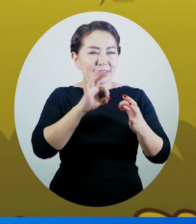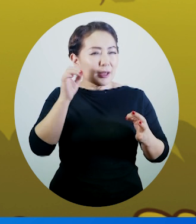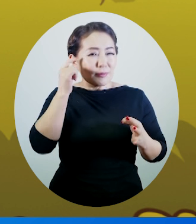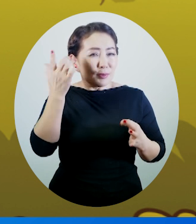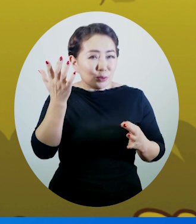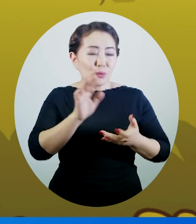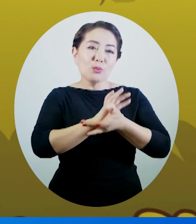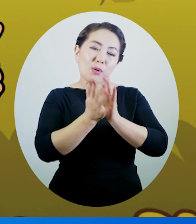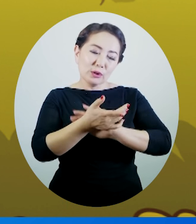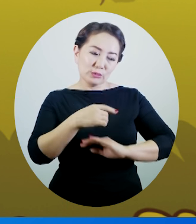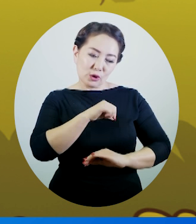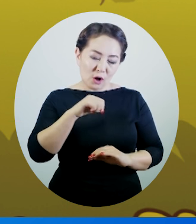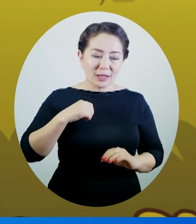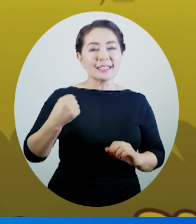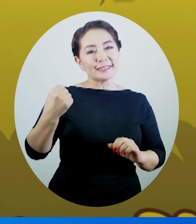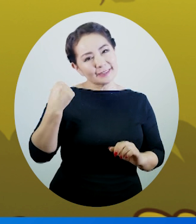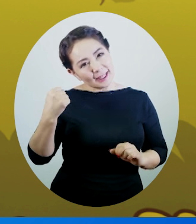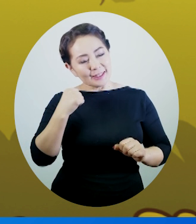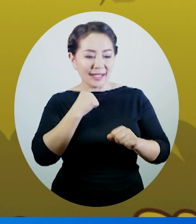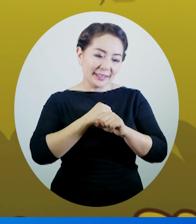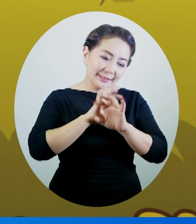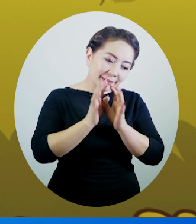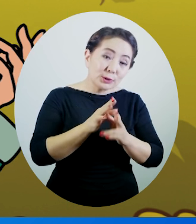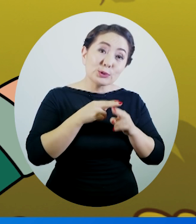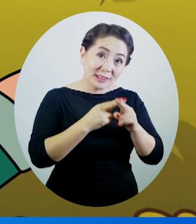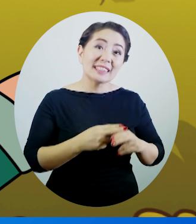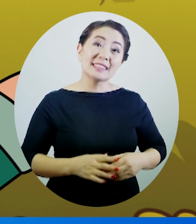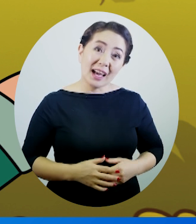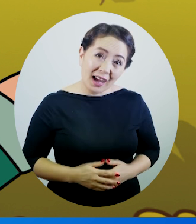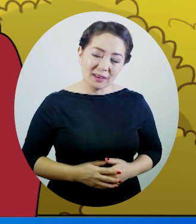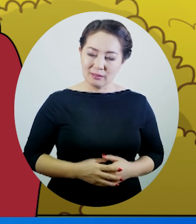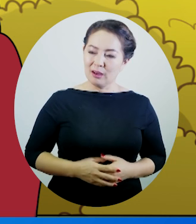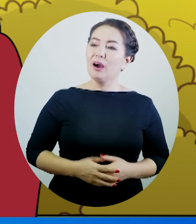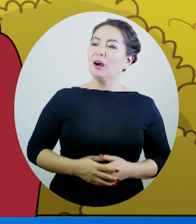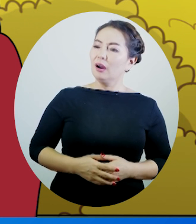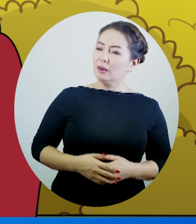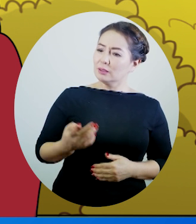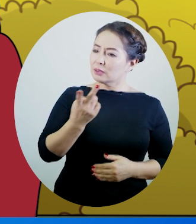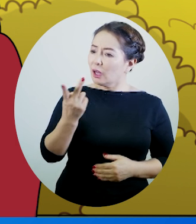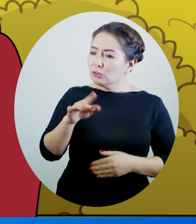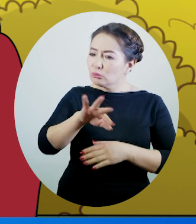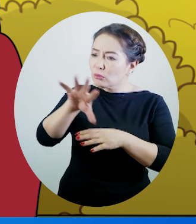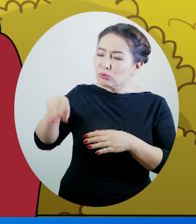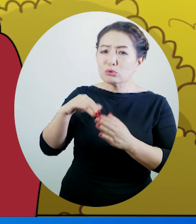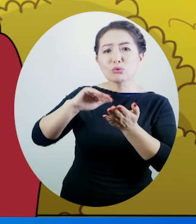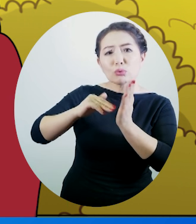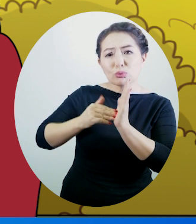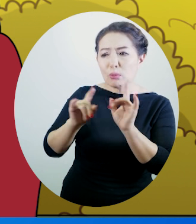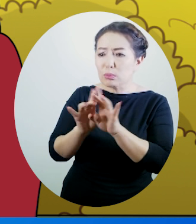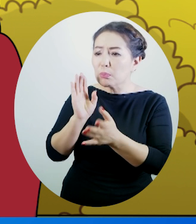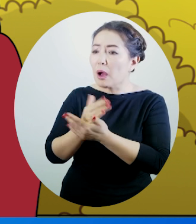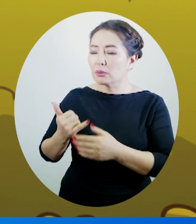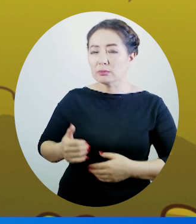сайн мэдгүй л дээ. Гэхдээ өөрсдийнхөө чадах зүйлээрээ туслах болно. Та нарт ямар нэгэн төлөвлөгөө байгаа